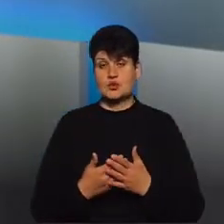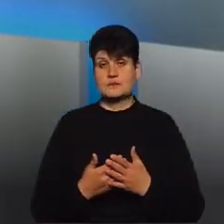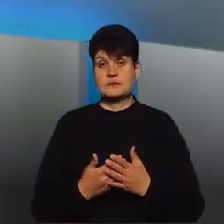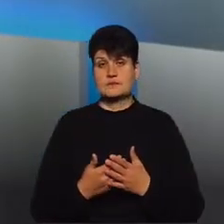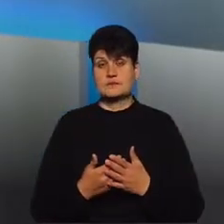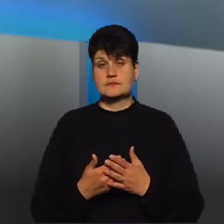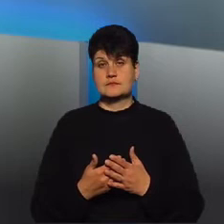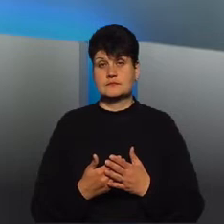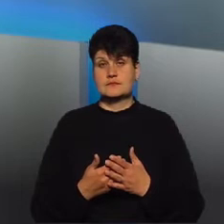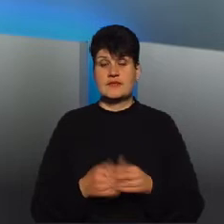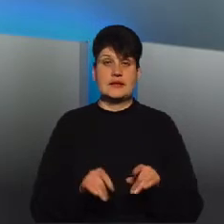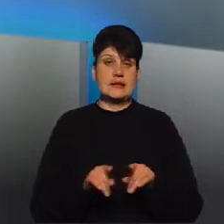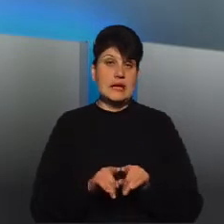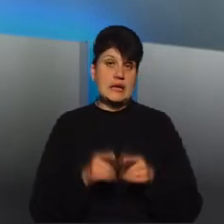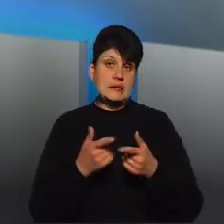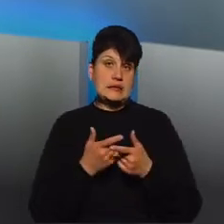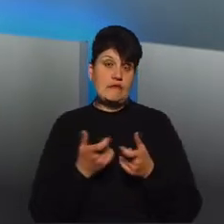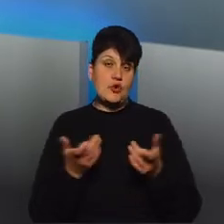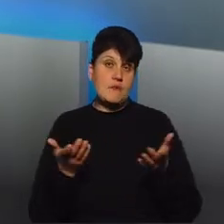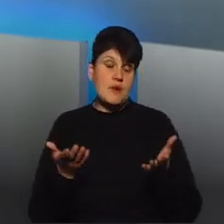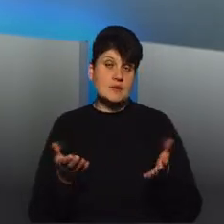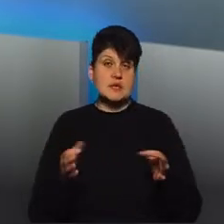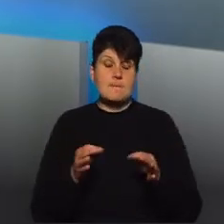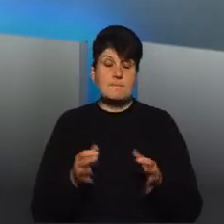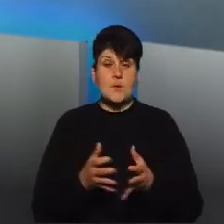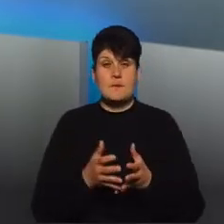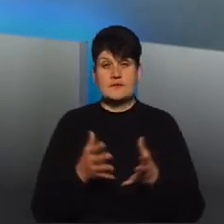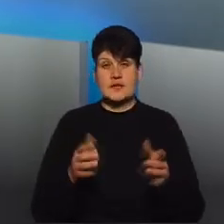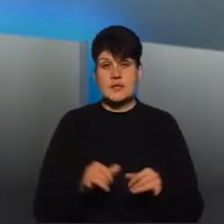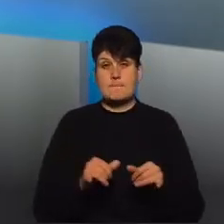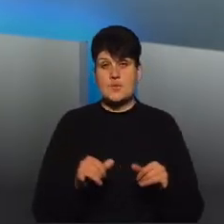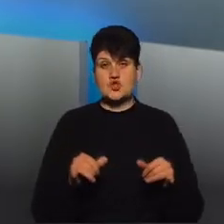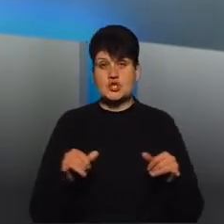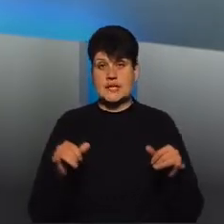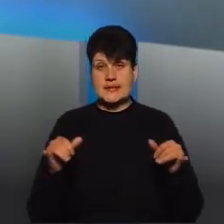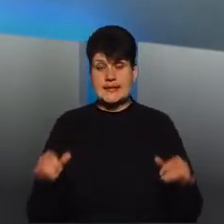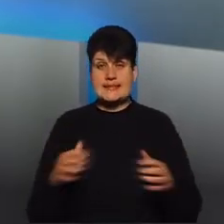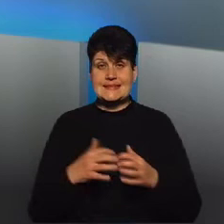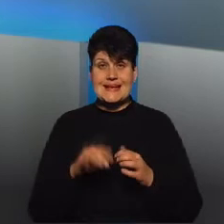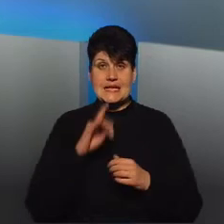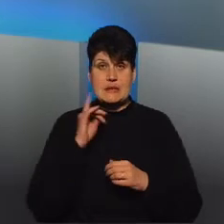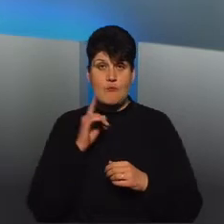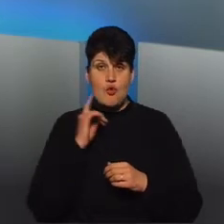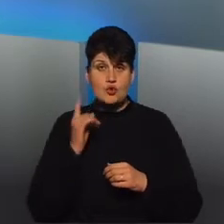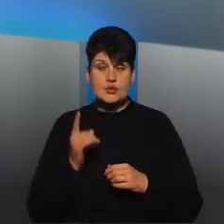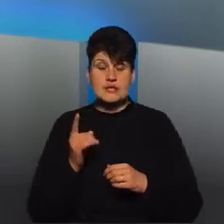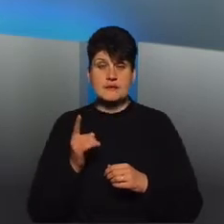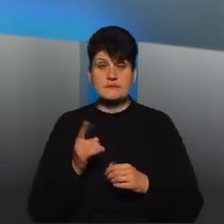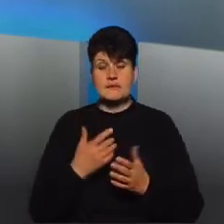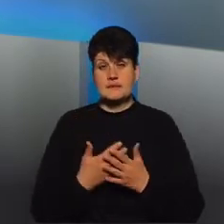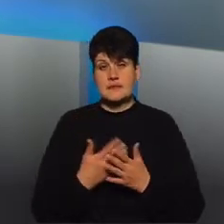така інформація про переважне поширення серед молоді, очевидно,